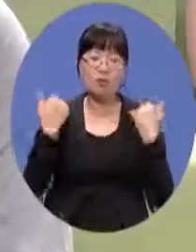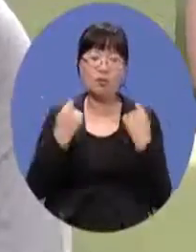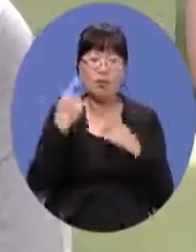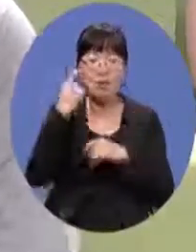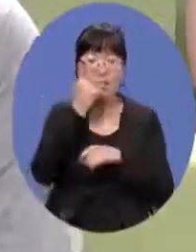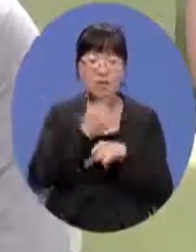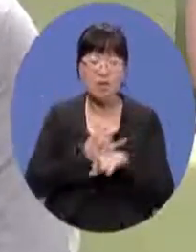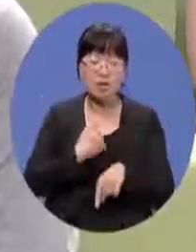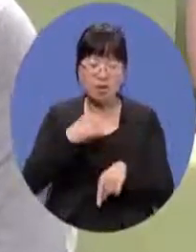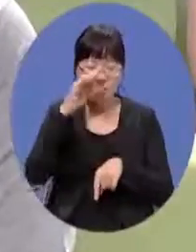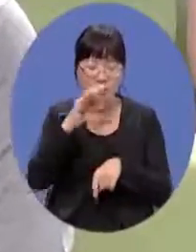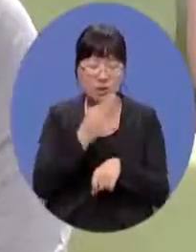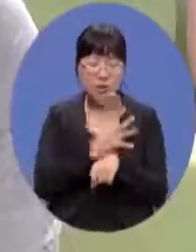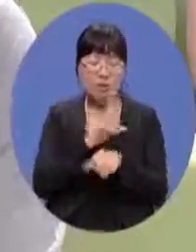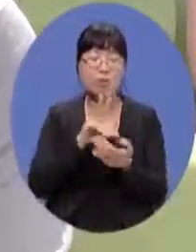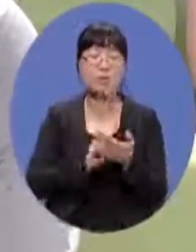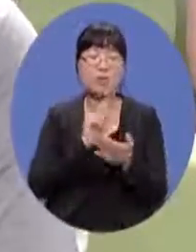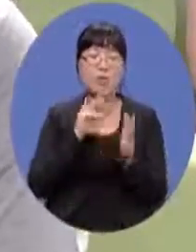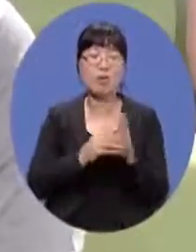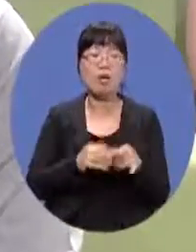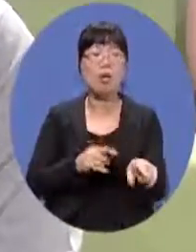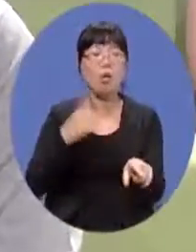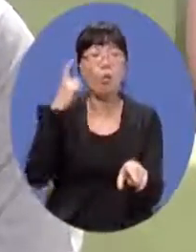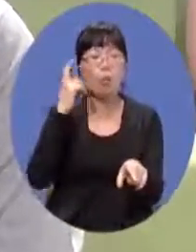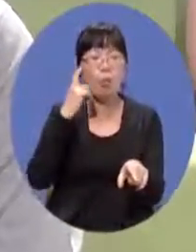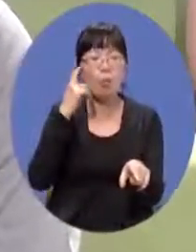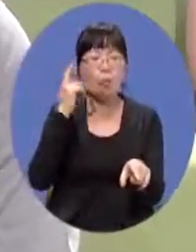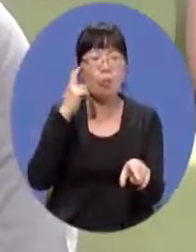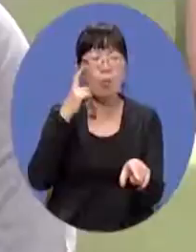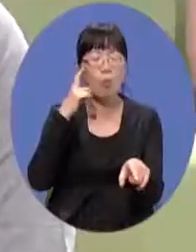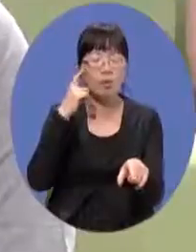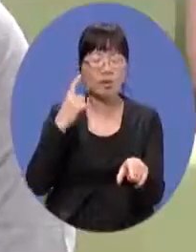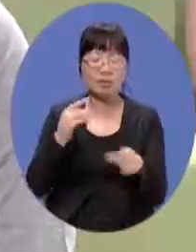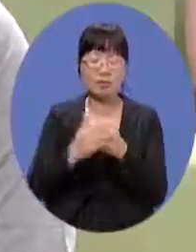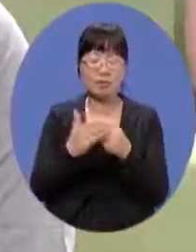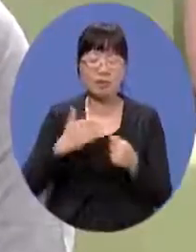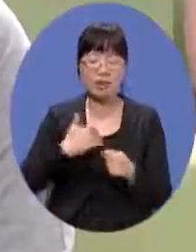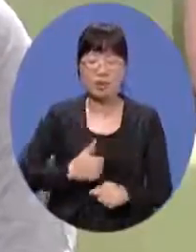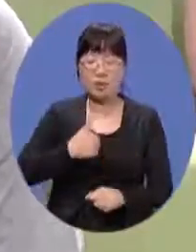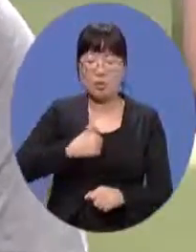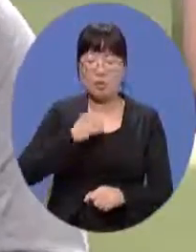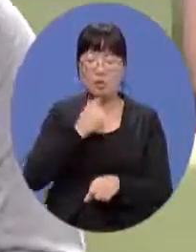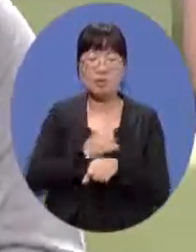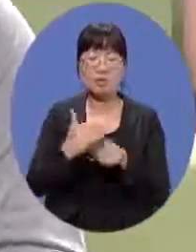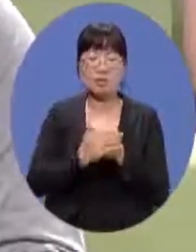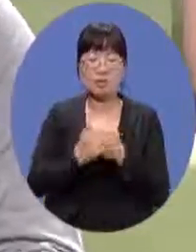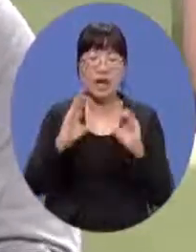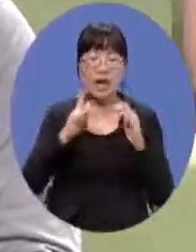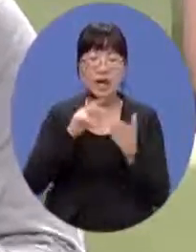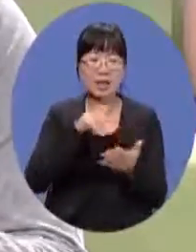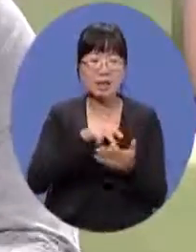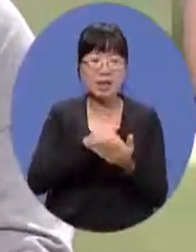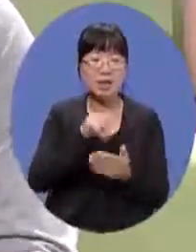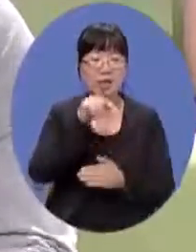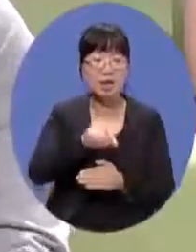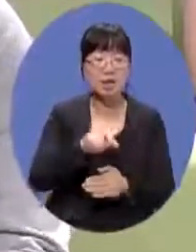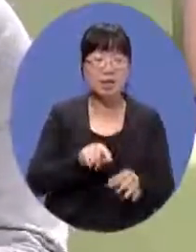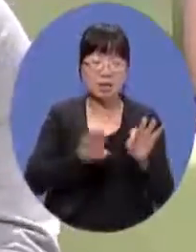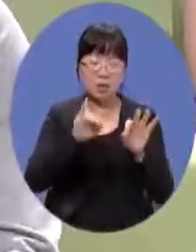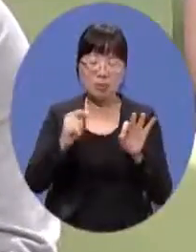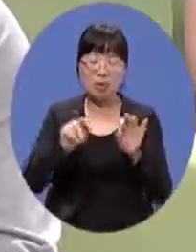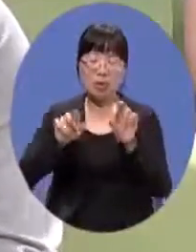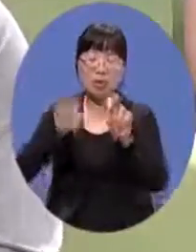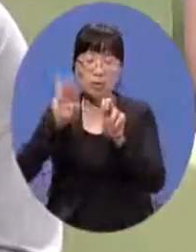자기가 그렇죠. 보기엔 너무 간단한 문제인데 네. 얘는 왜 자꾸 이러고 있나 이런 생각이 그렇죠. 자기를 화나게 하거든요. 근데 아이는 그거를 10번,